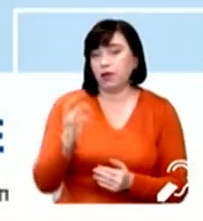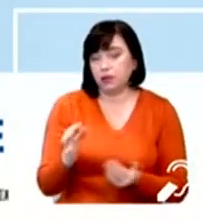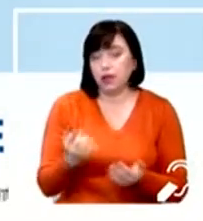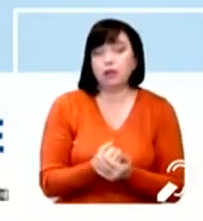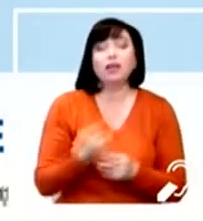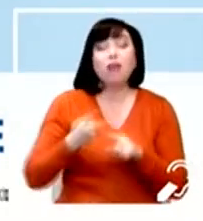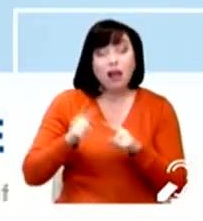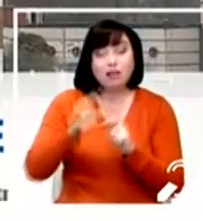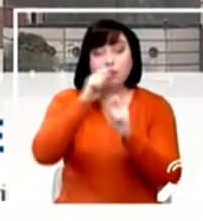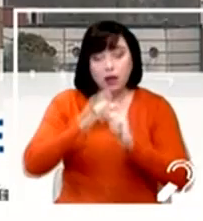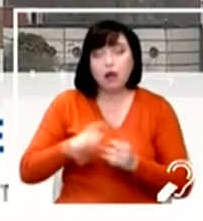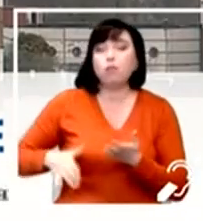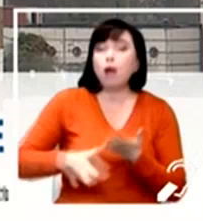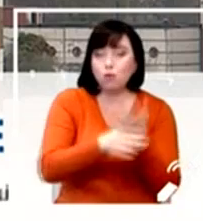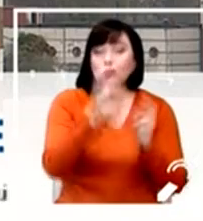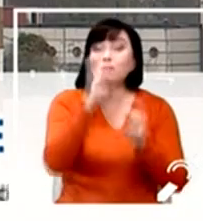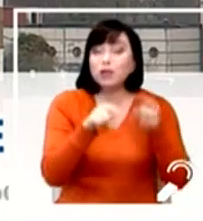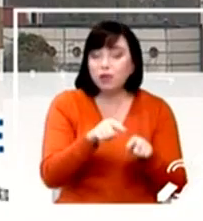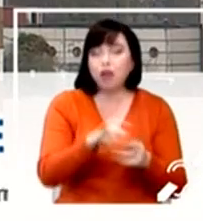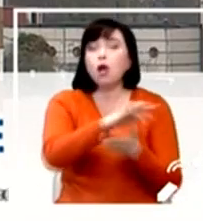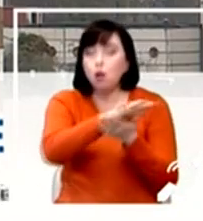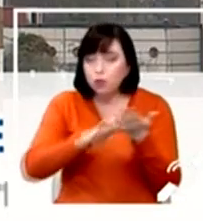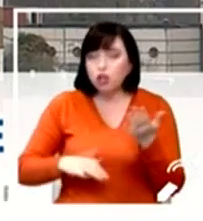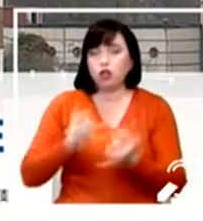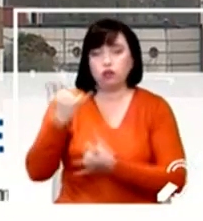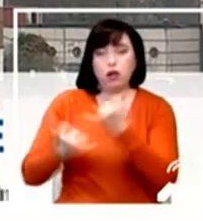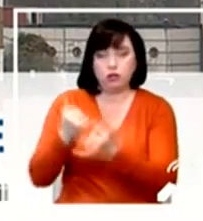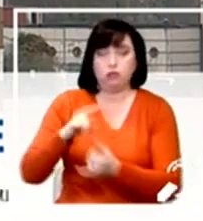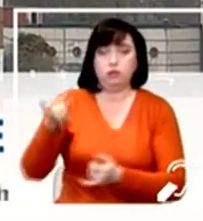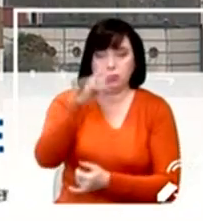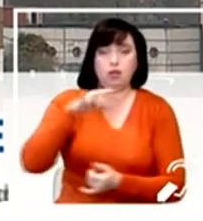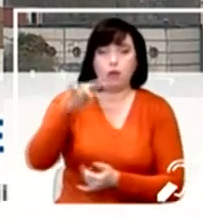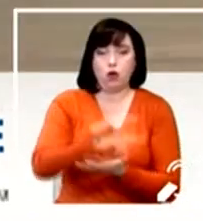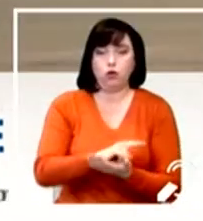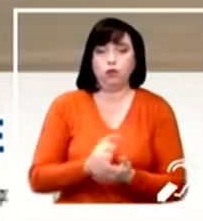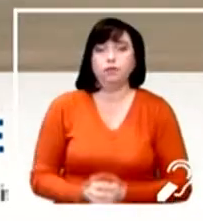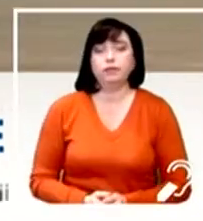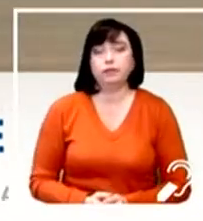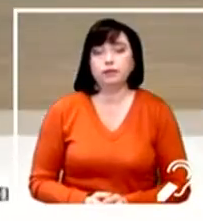50%. Acest grant va ajuta întreprinderea să presteze servicii în continuare.